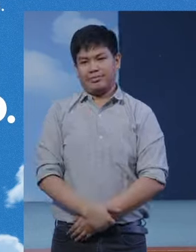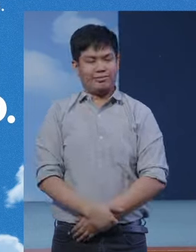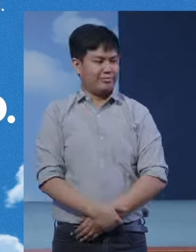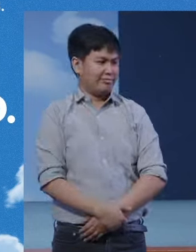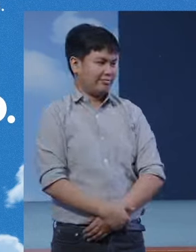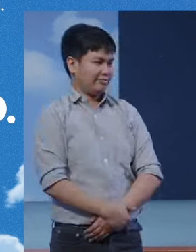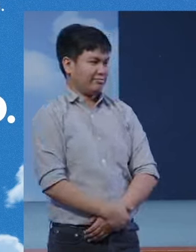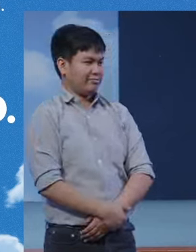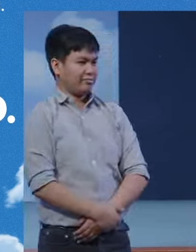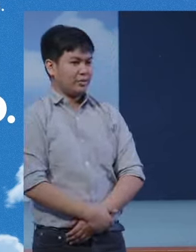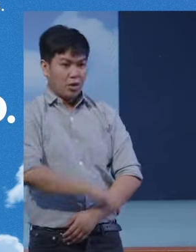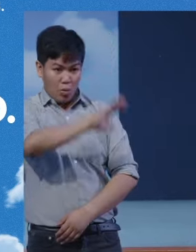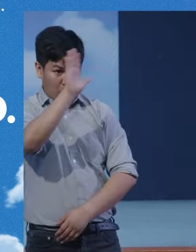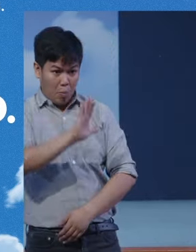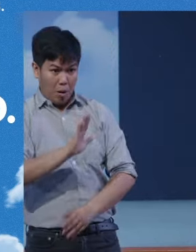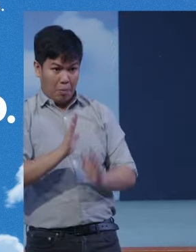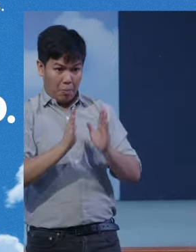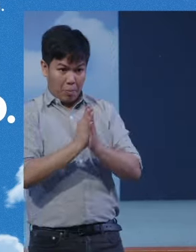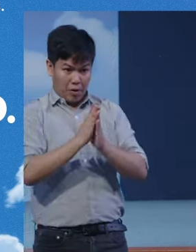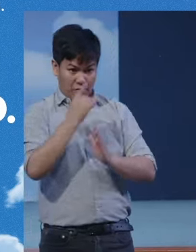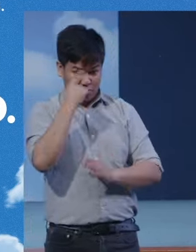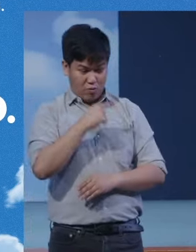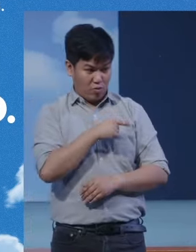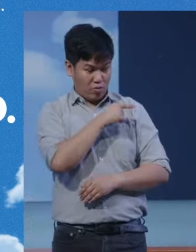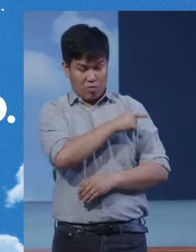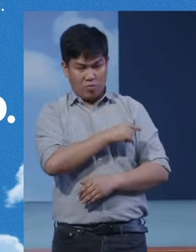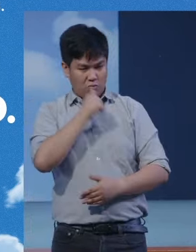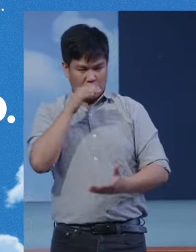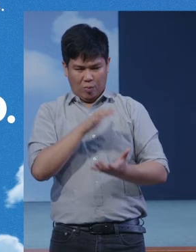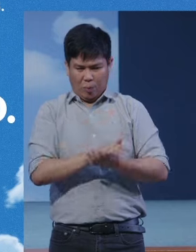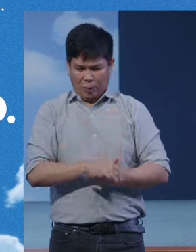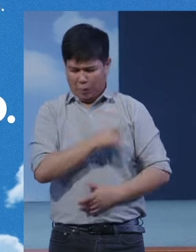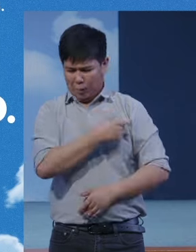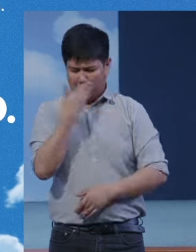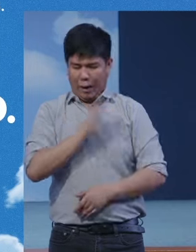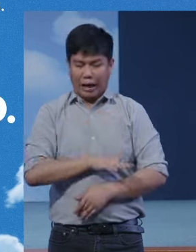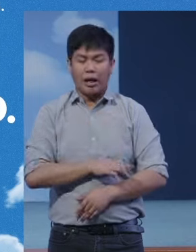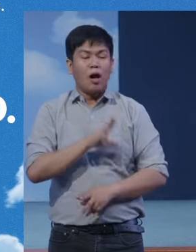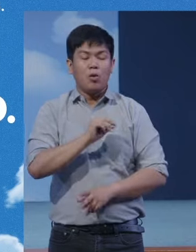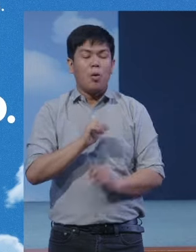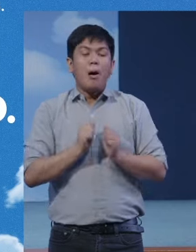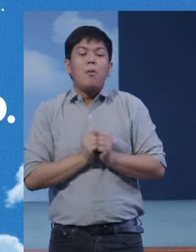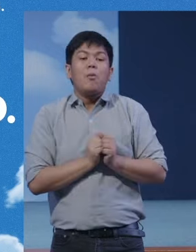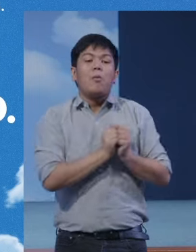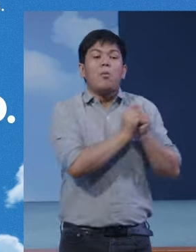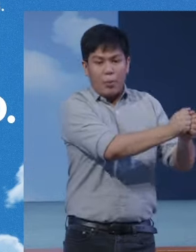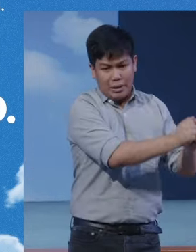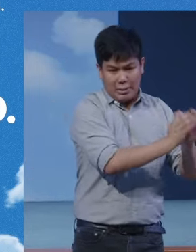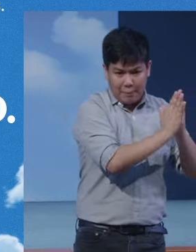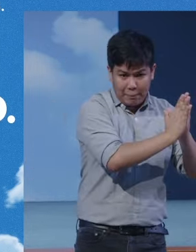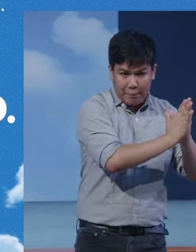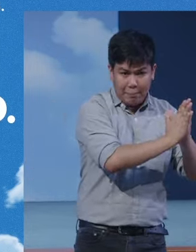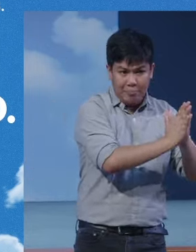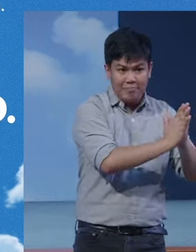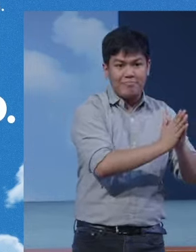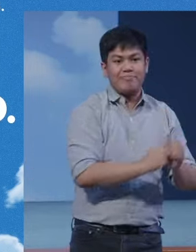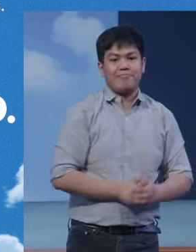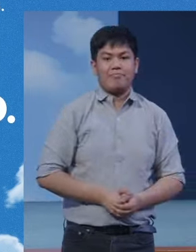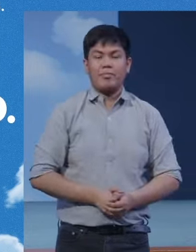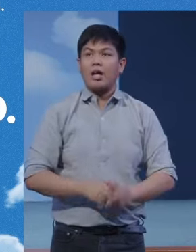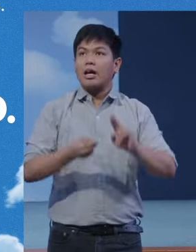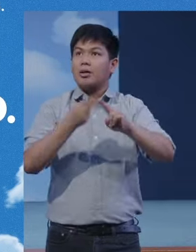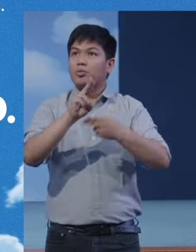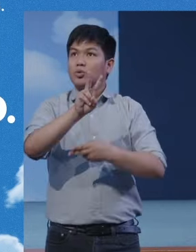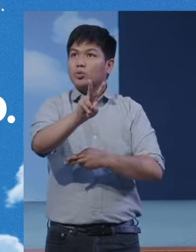isa't-isa don't Just pray for your spouse pray with your spouse pangalawa meditate on God's word basic po